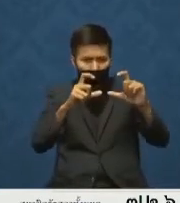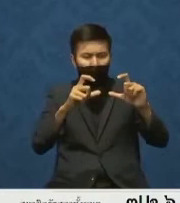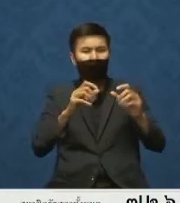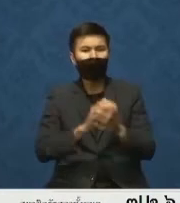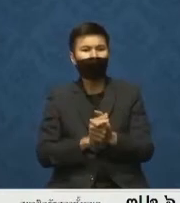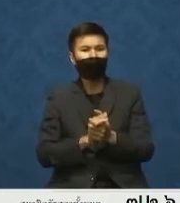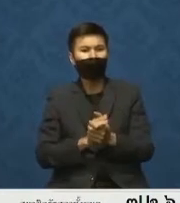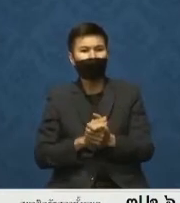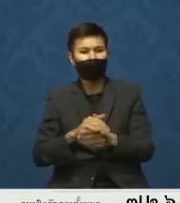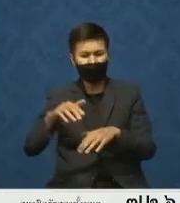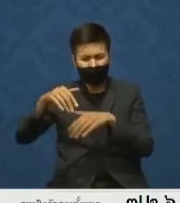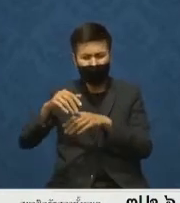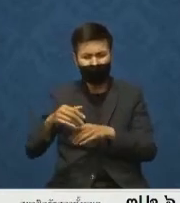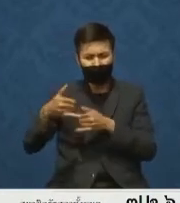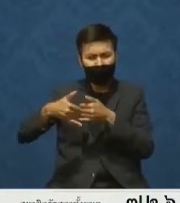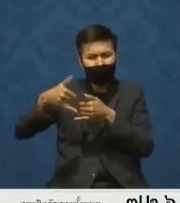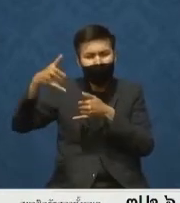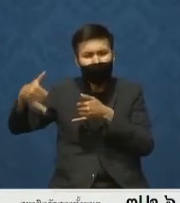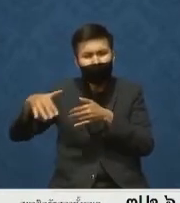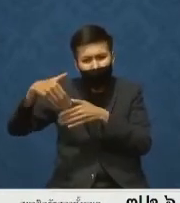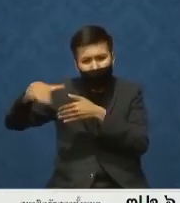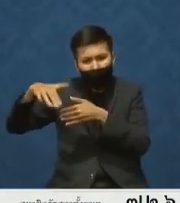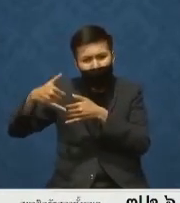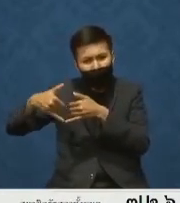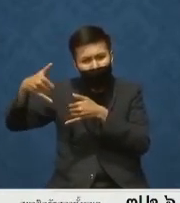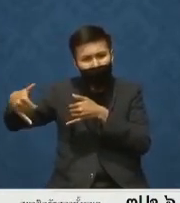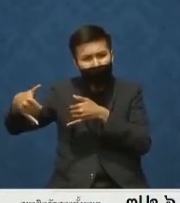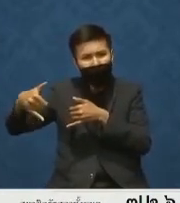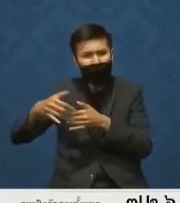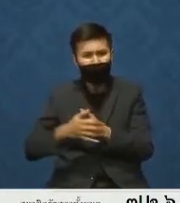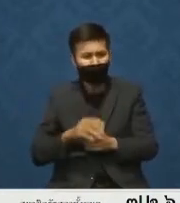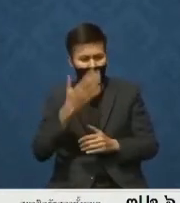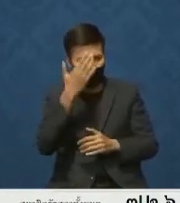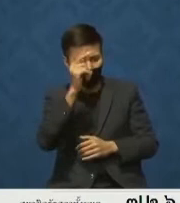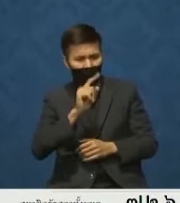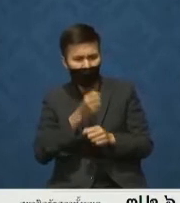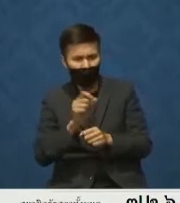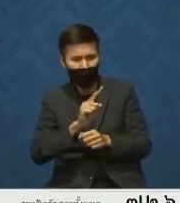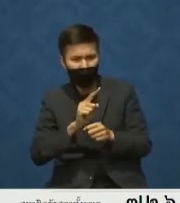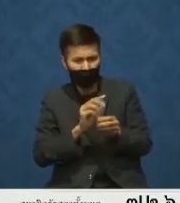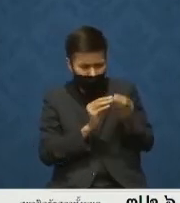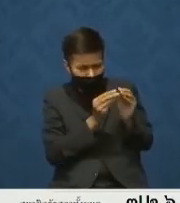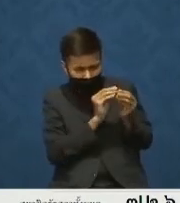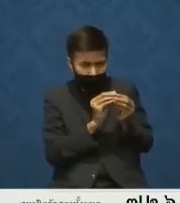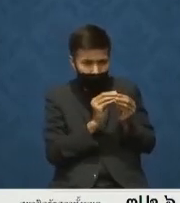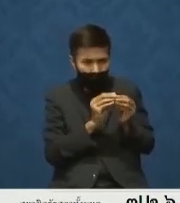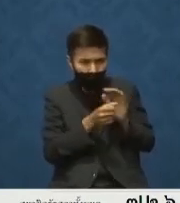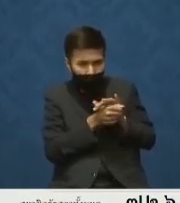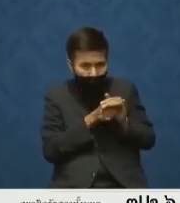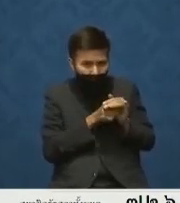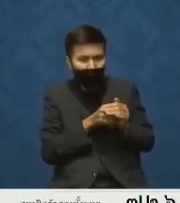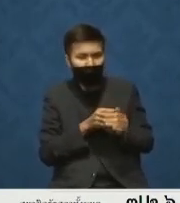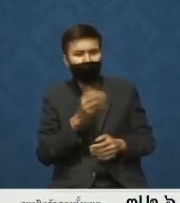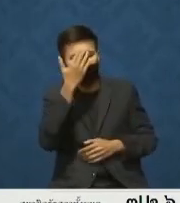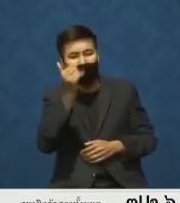กรการประจำหนวยจะตบใหเขาออกไปใล้ๆด้วยทำไมกรการประจำหนวยจะตทำอะไรงุ ง งิบ มอง ไม่เห ไม่ชัดด้วยเพราฉนั้นั